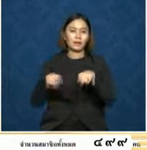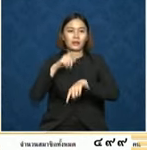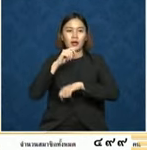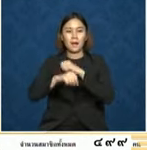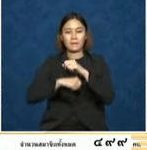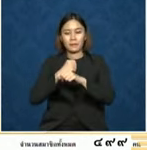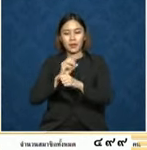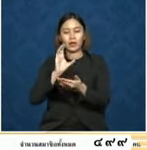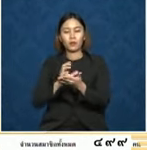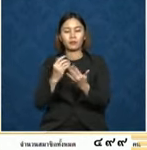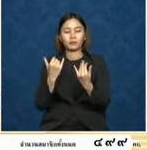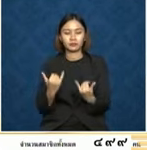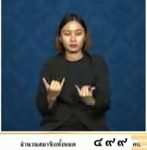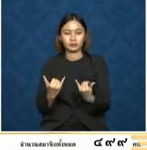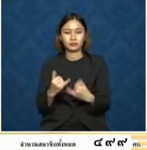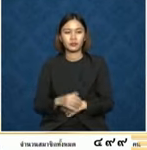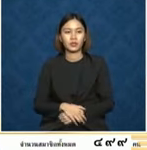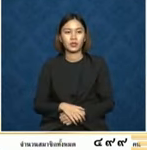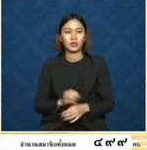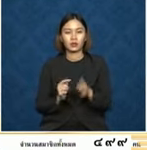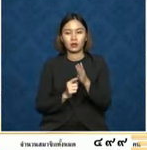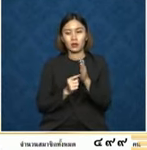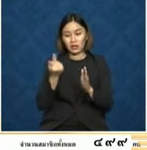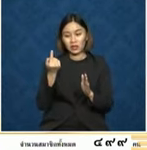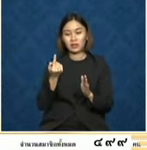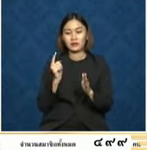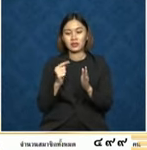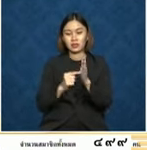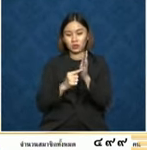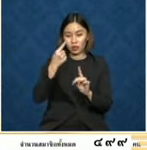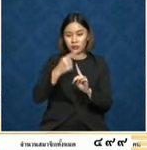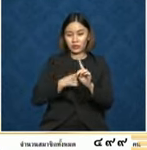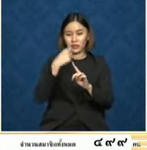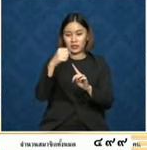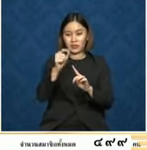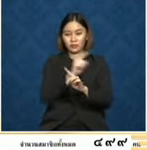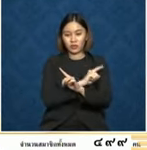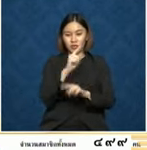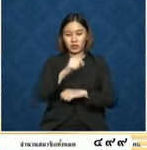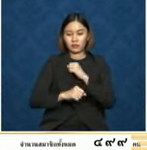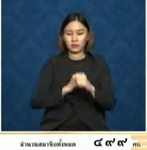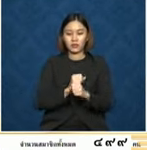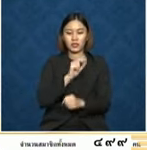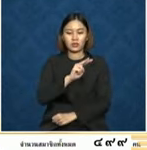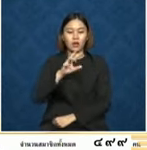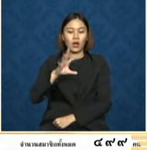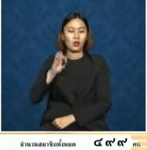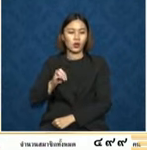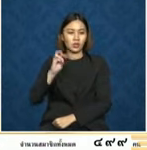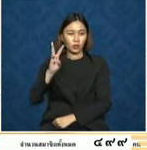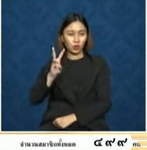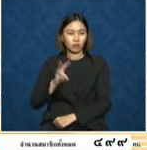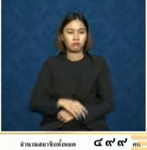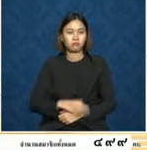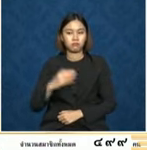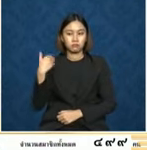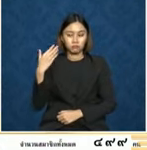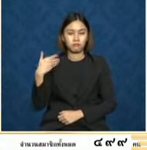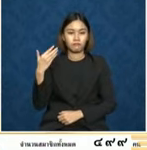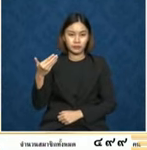ณปีนี้ที่จะต้องเริ่มใช้ตั้งแต่1ตุลาคมปี2566เป็นต้น